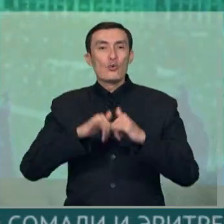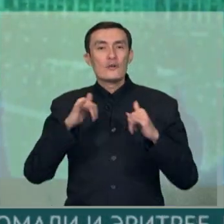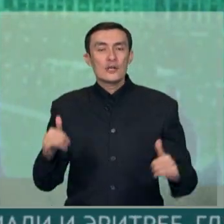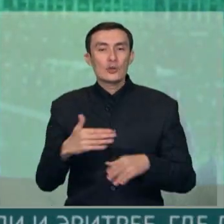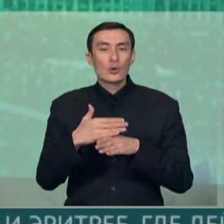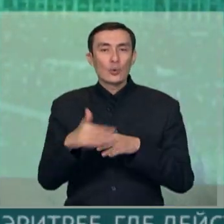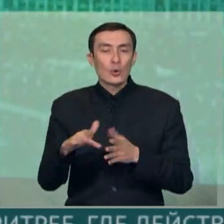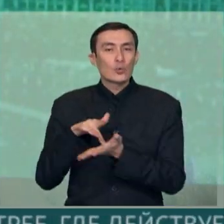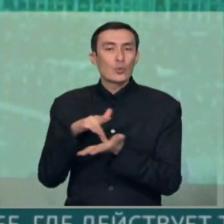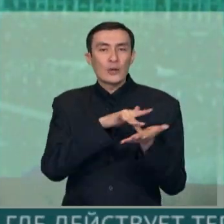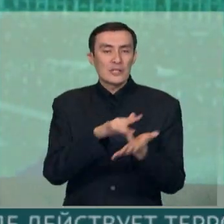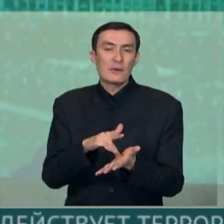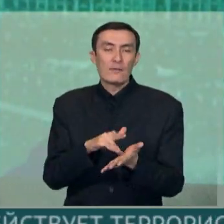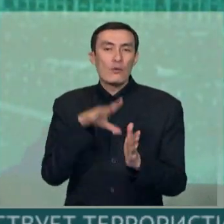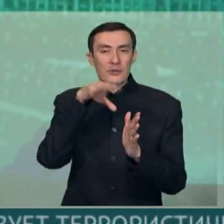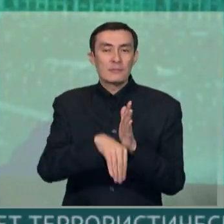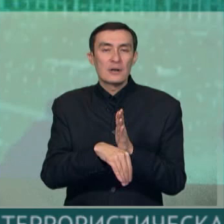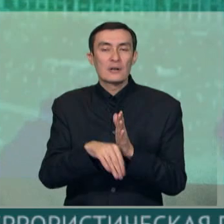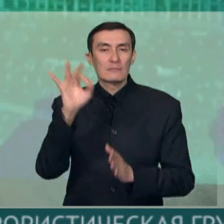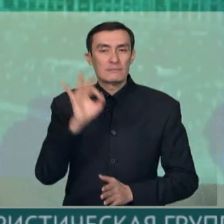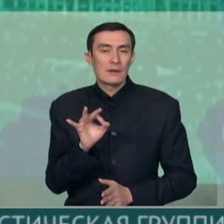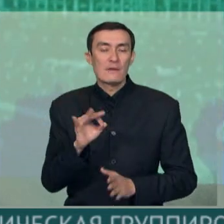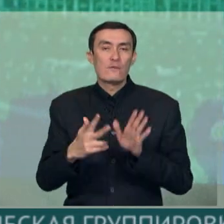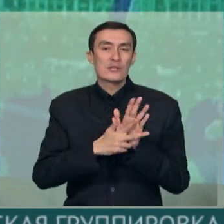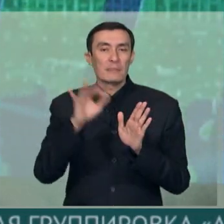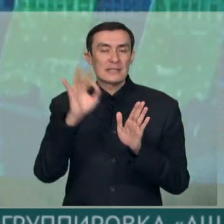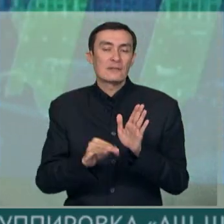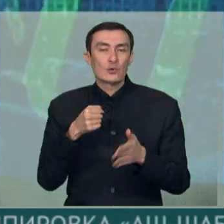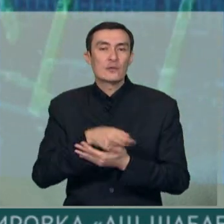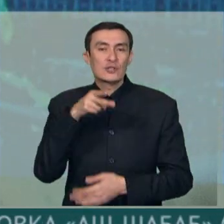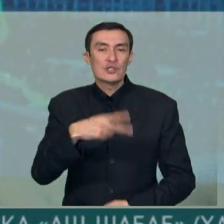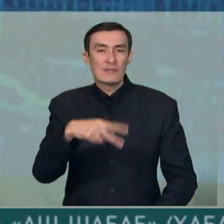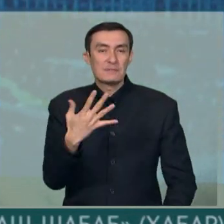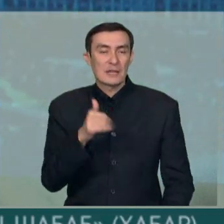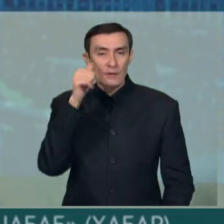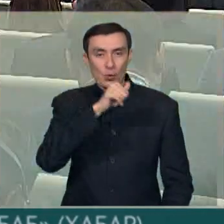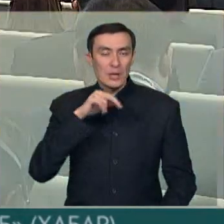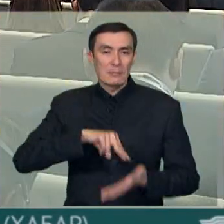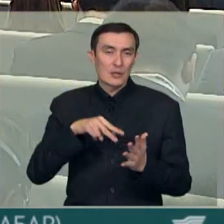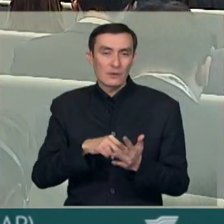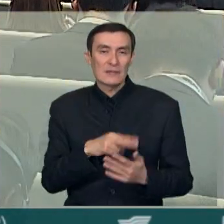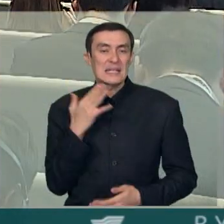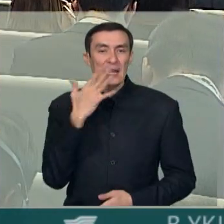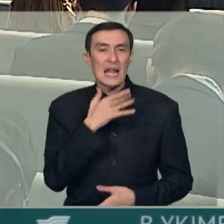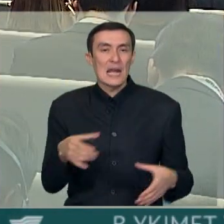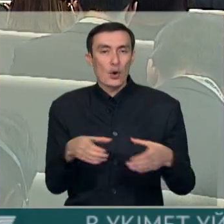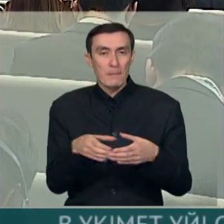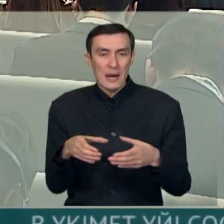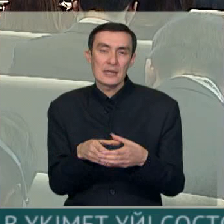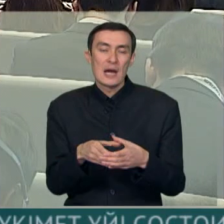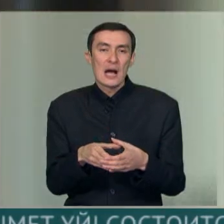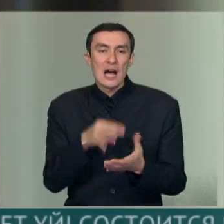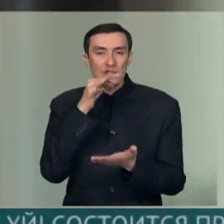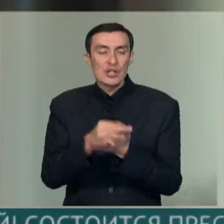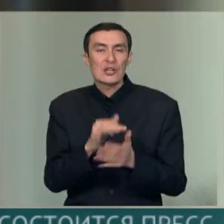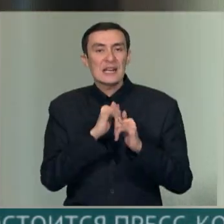Увеличить долю туризма в структуре ВВП до 8% к 2025 году планируют в национальной компании,